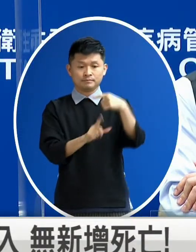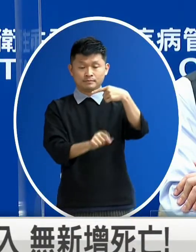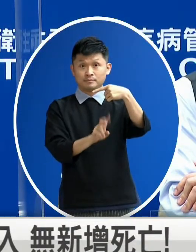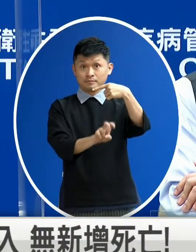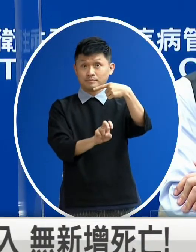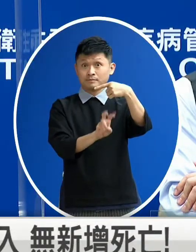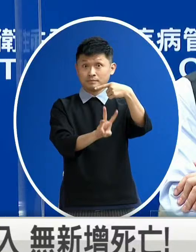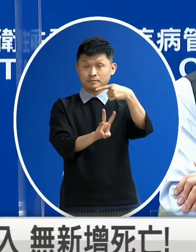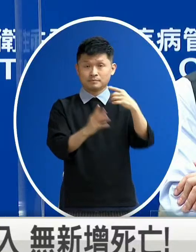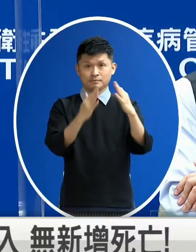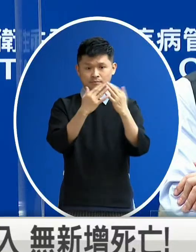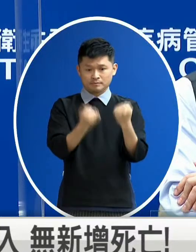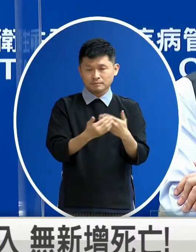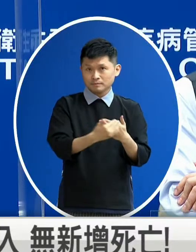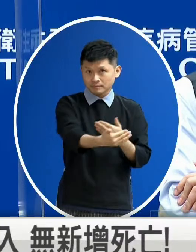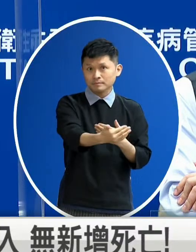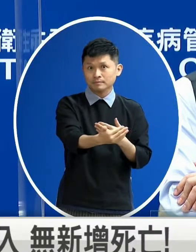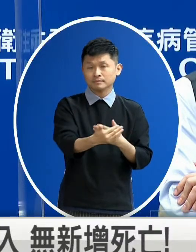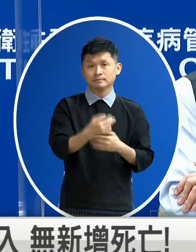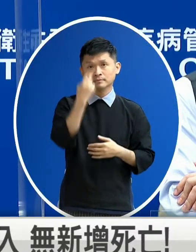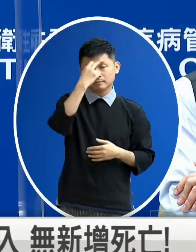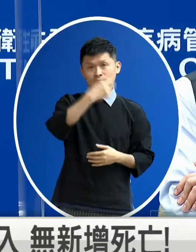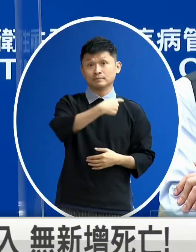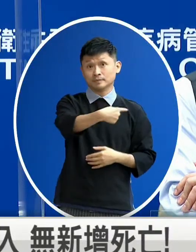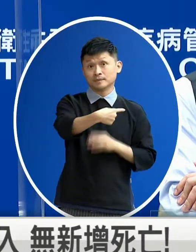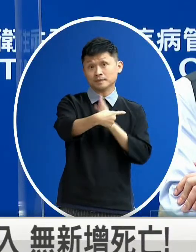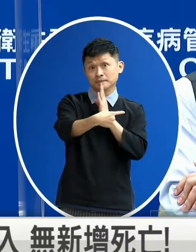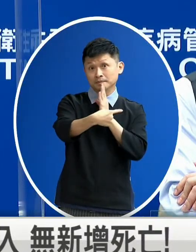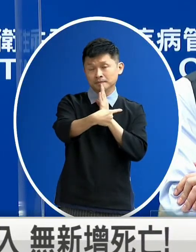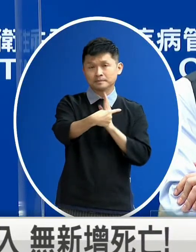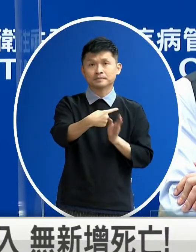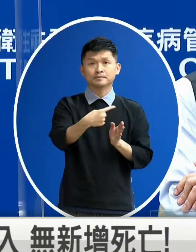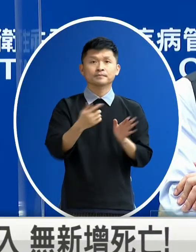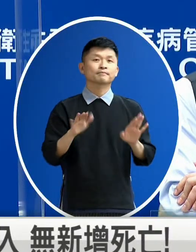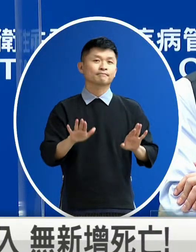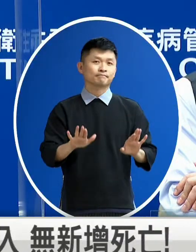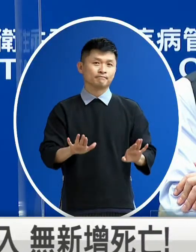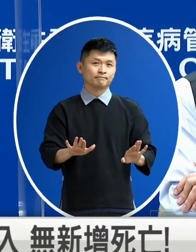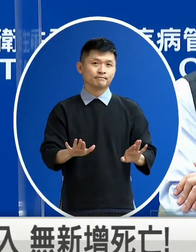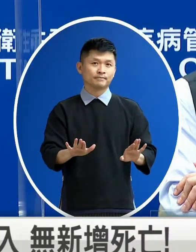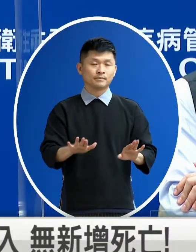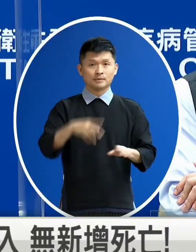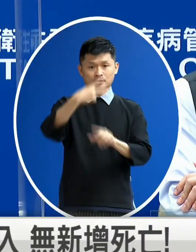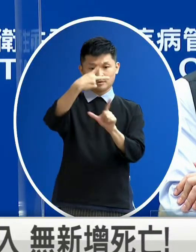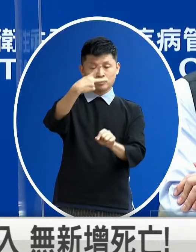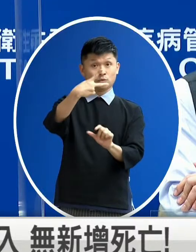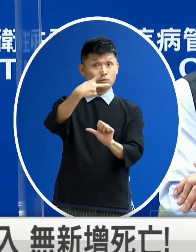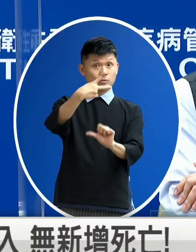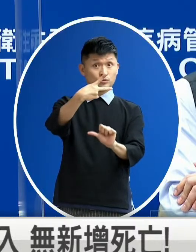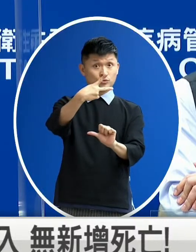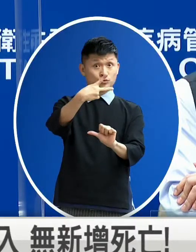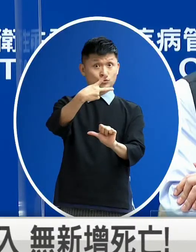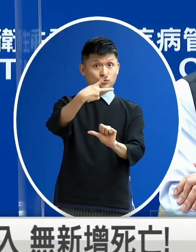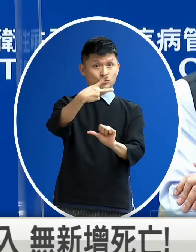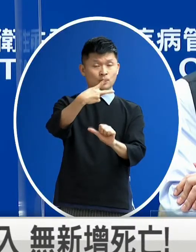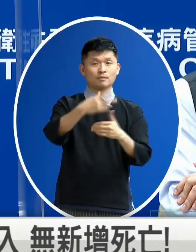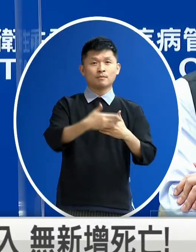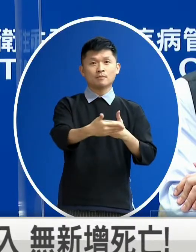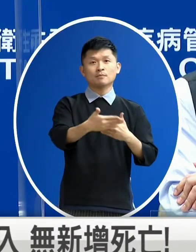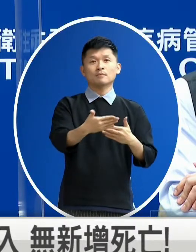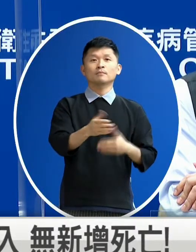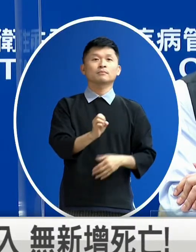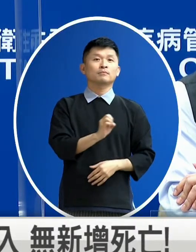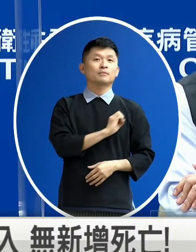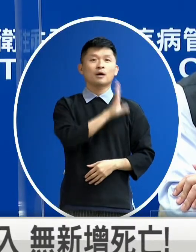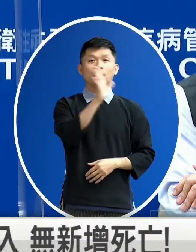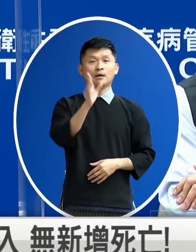经框列居隔。那时候检验是阴性，然后现在在2月5日他要解隔，那